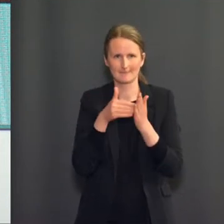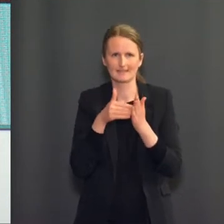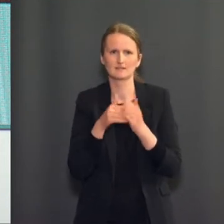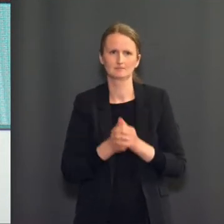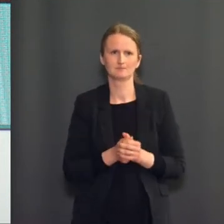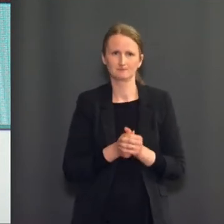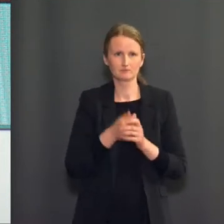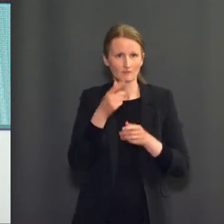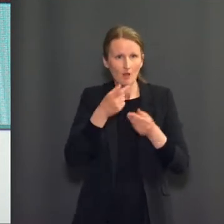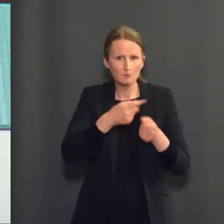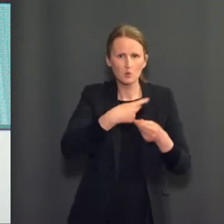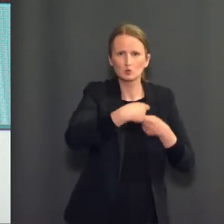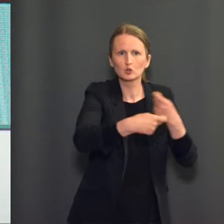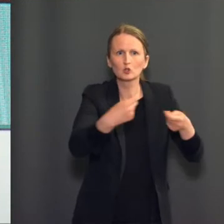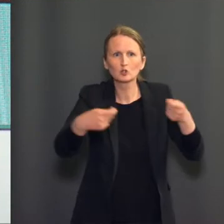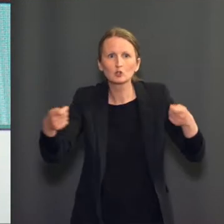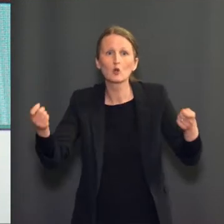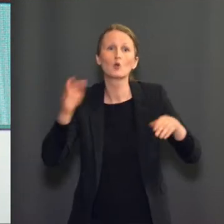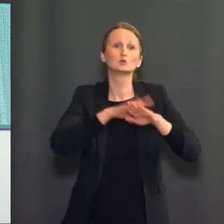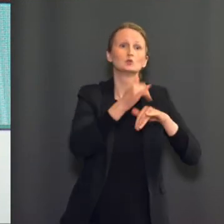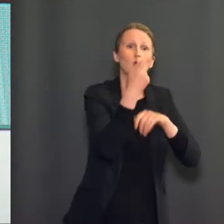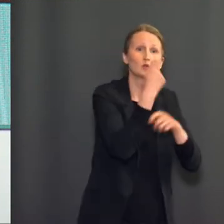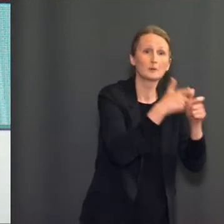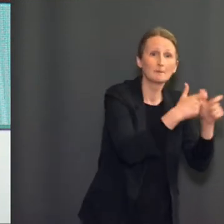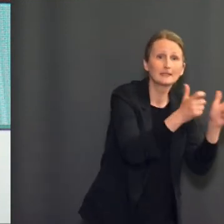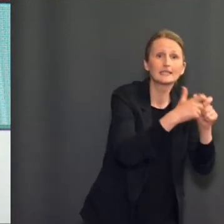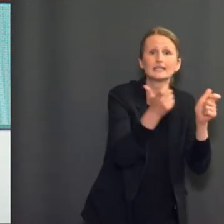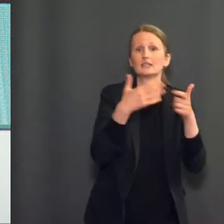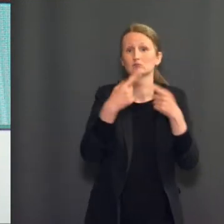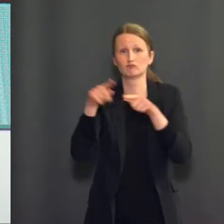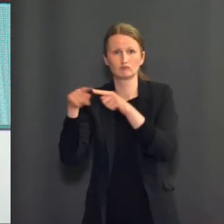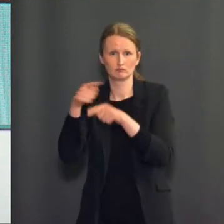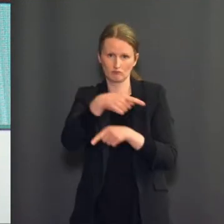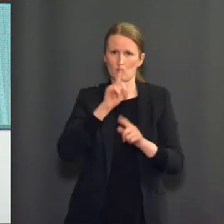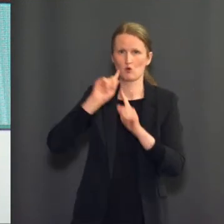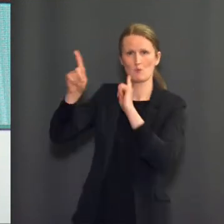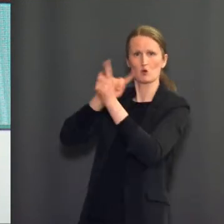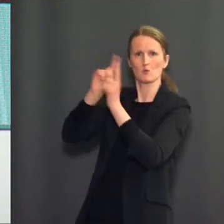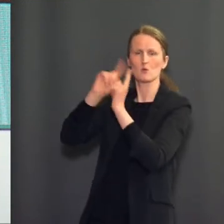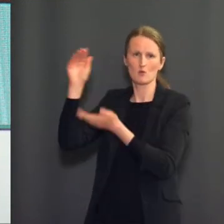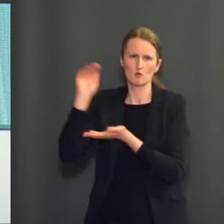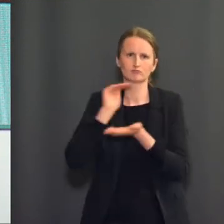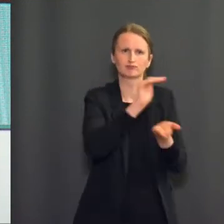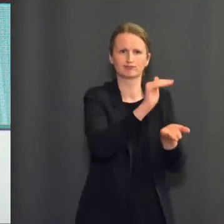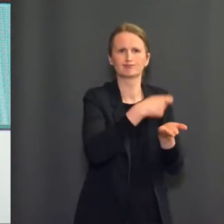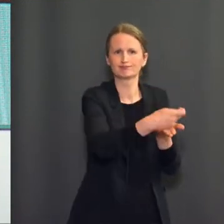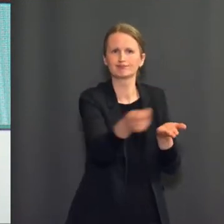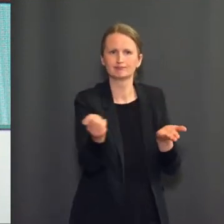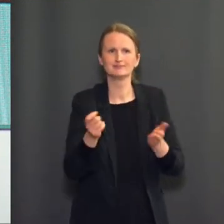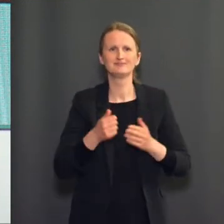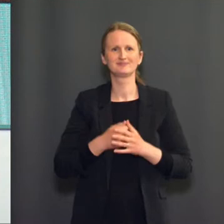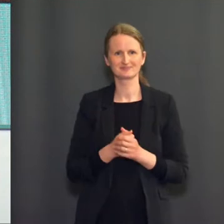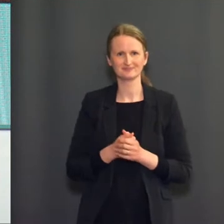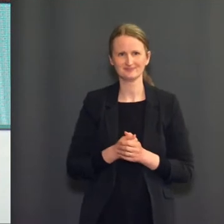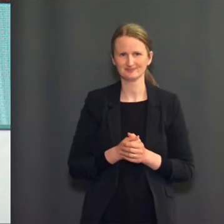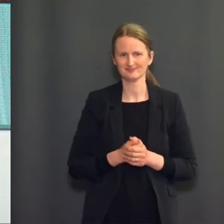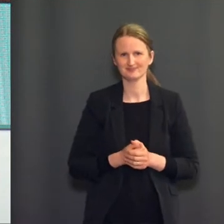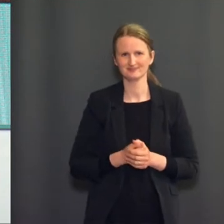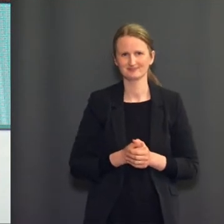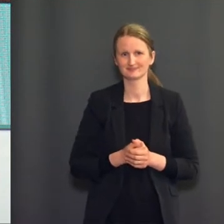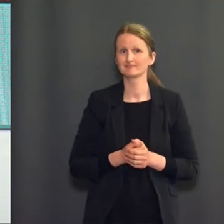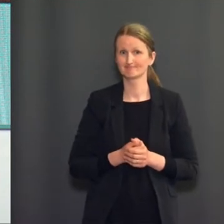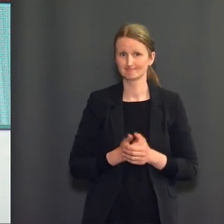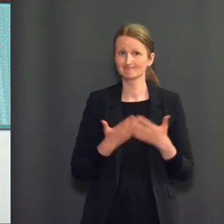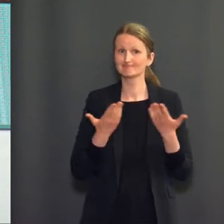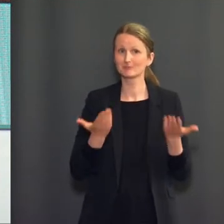et des différents secteurs publics. Cette activité aura lieu jusqu'au 1er mai. Donc, toute entreprise peut commander des